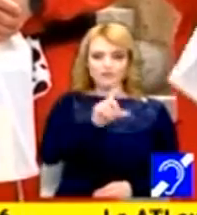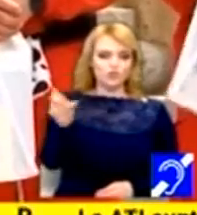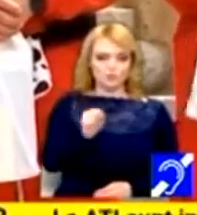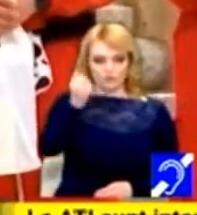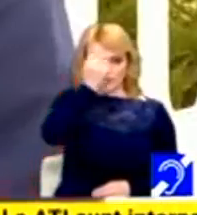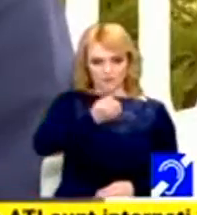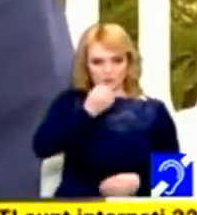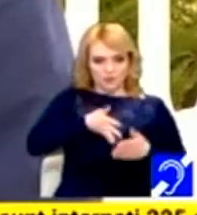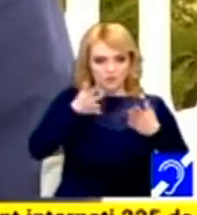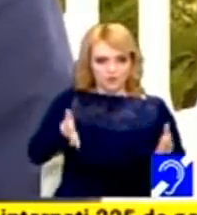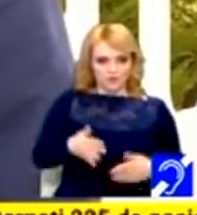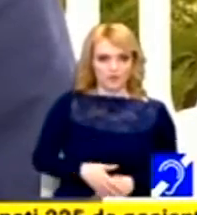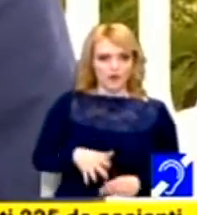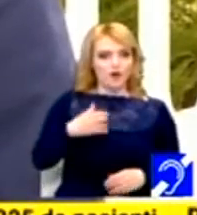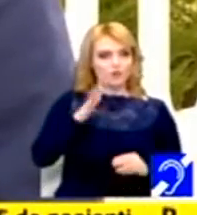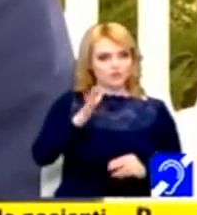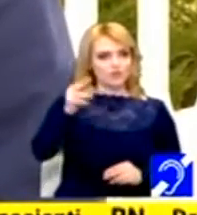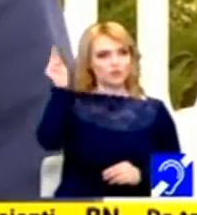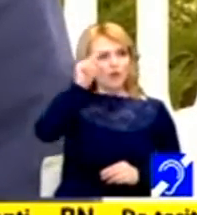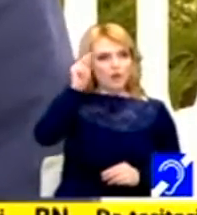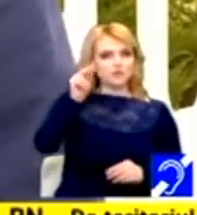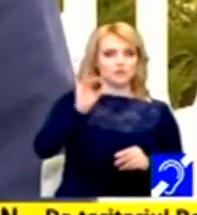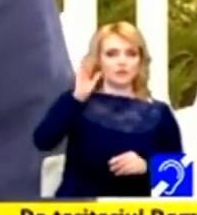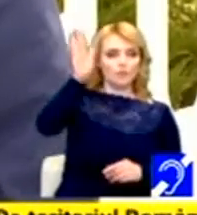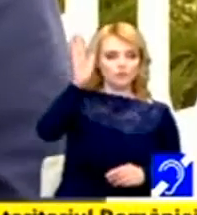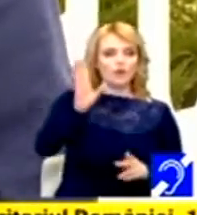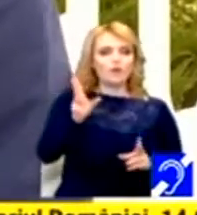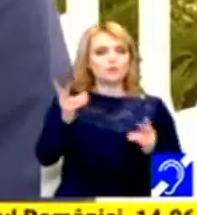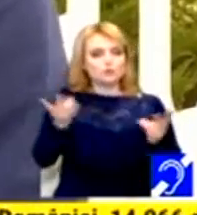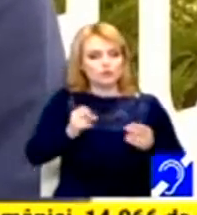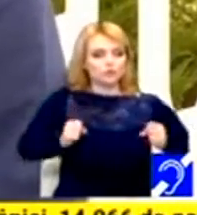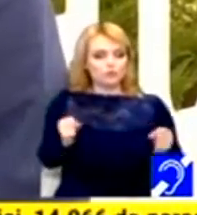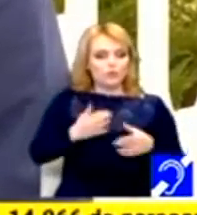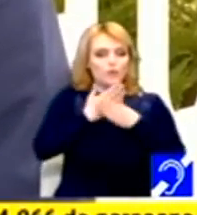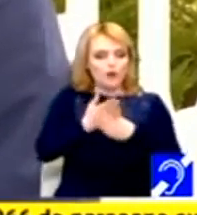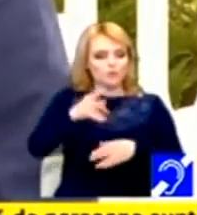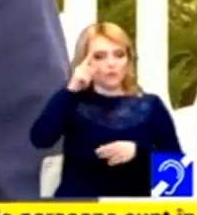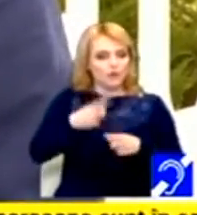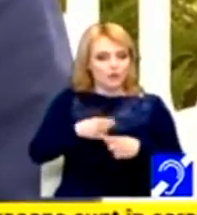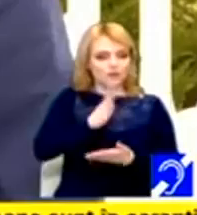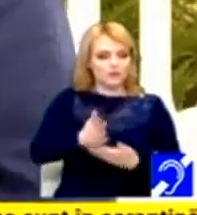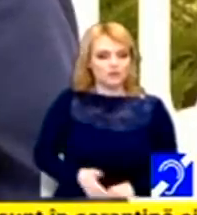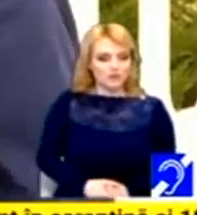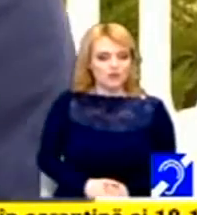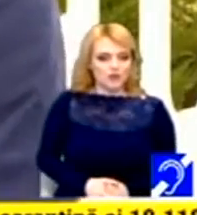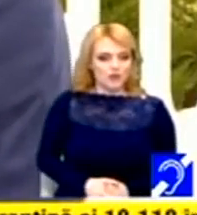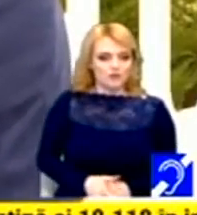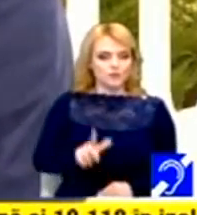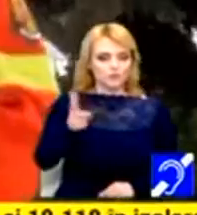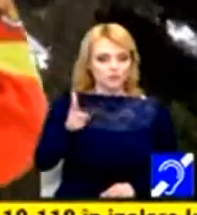frumos! Va fi o lecție și pe viitor cum trebuie să ne ajutăm ca frați și este firesc să se întâmple aceste lucruri atâta timp cât